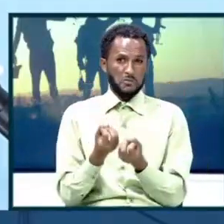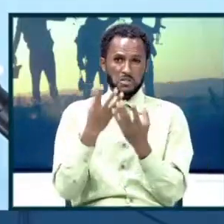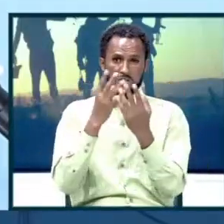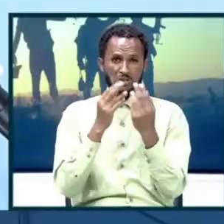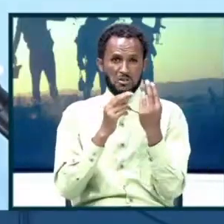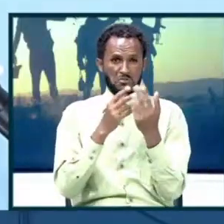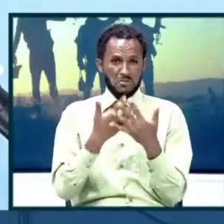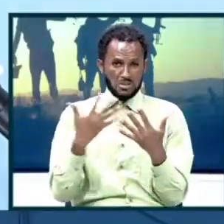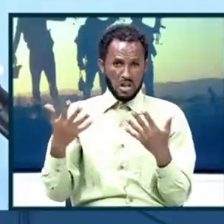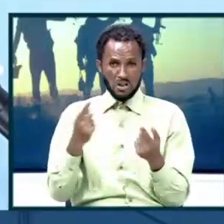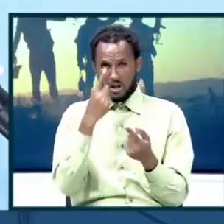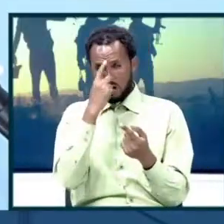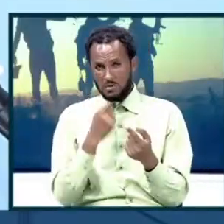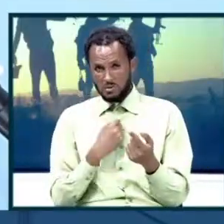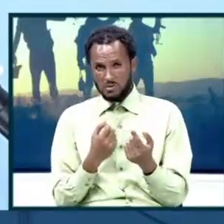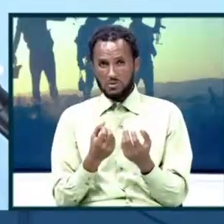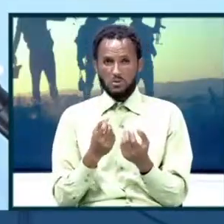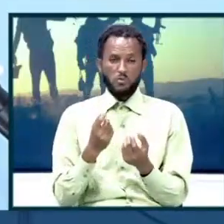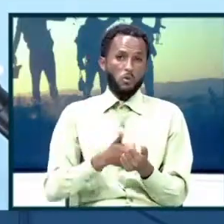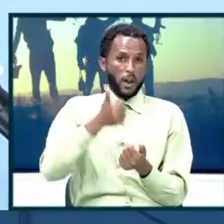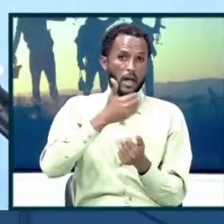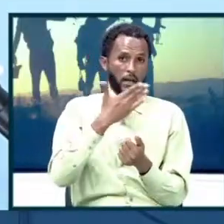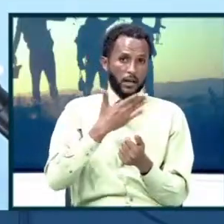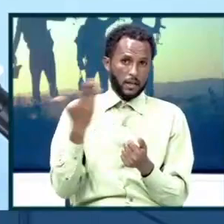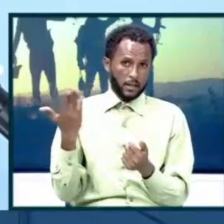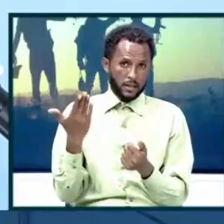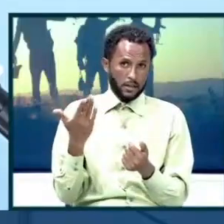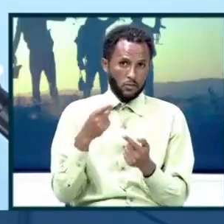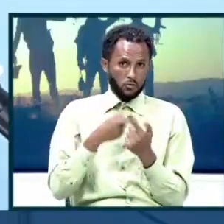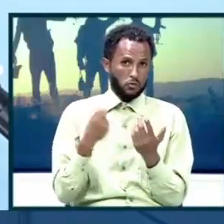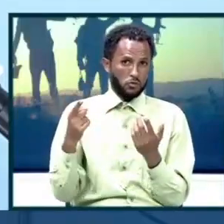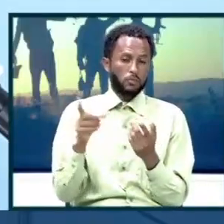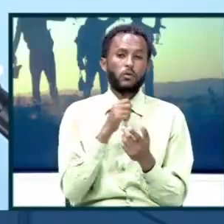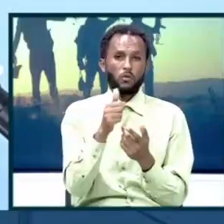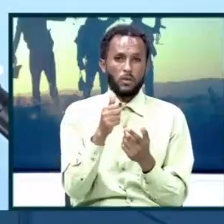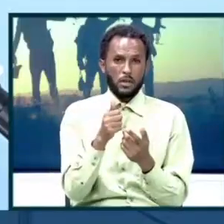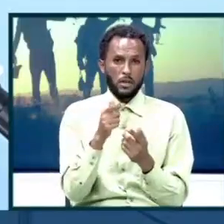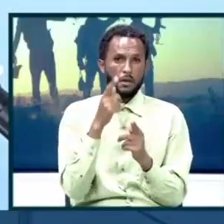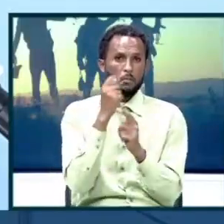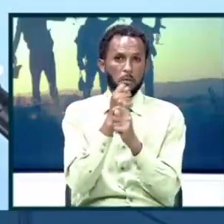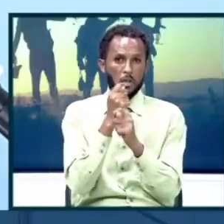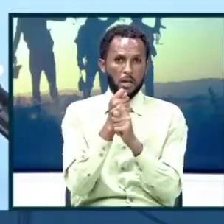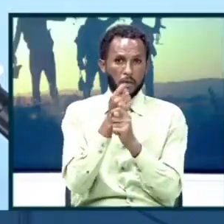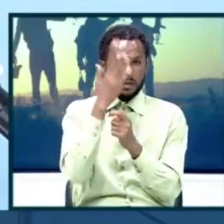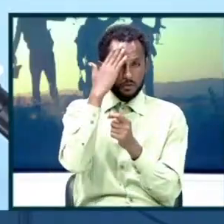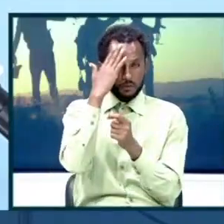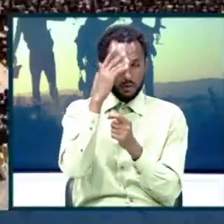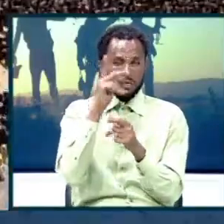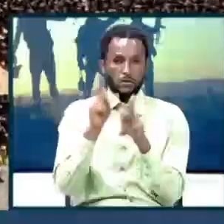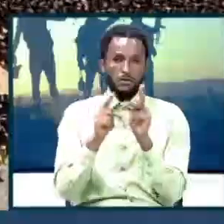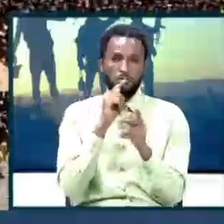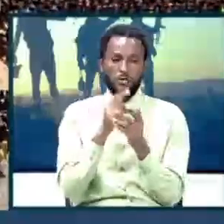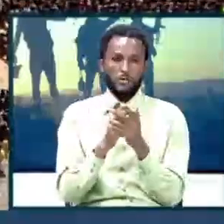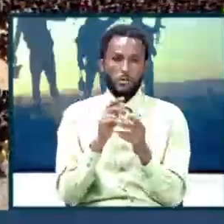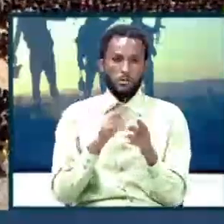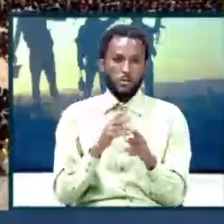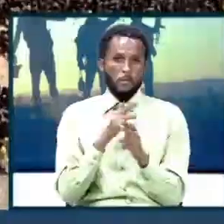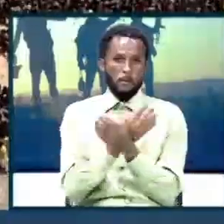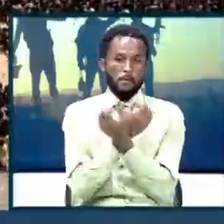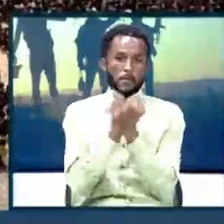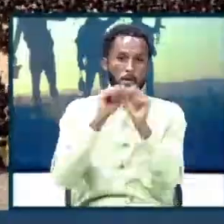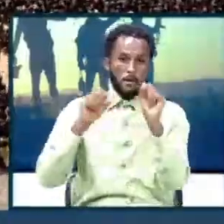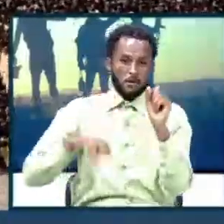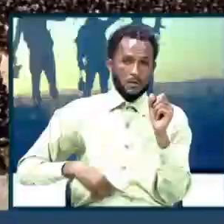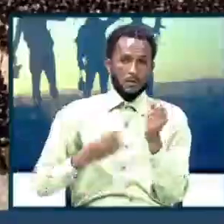ፅዋር እዮም ዝኣምኑ ከምቲ ኩሉ ዝፈልጦ ትዋና ነገር ግን ንሱ ከም ዘይኮነ ብተግባር ዝረአ ዘሎ ነገር እዩ ማለት እዩ። እቶም ምሕረት ዝተገበርሎም